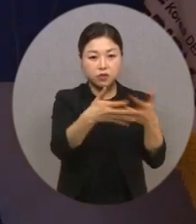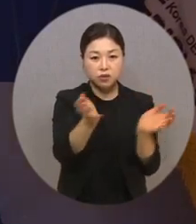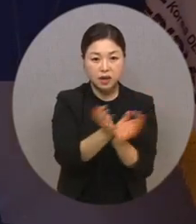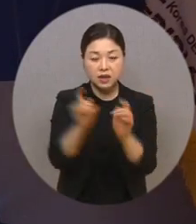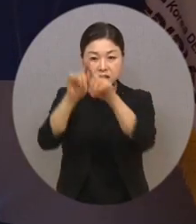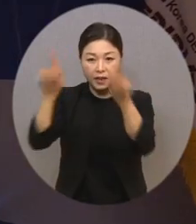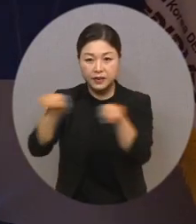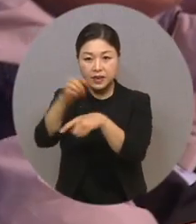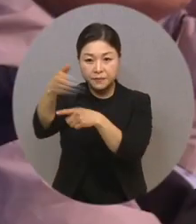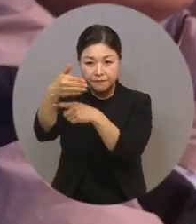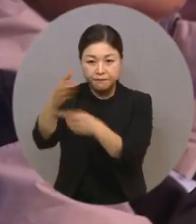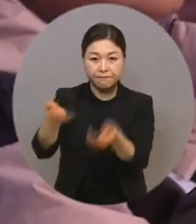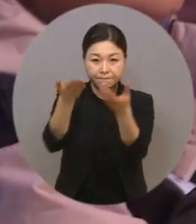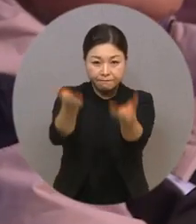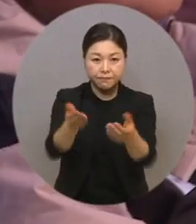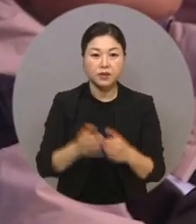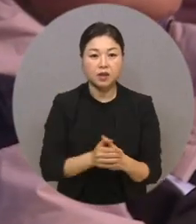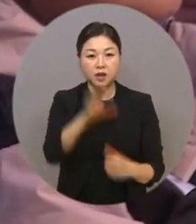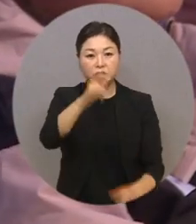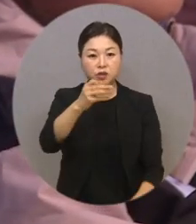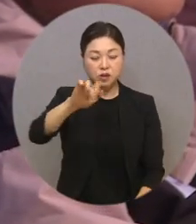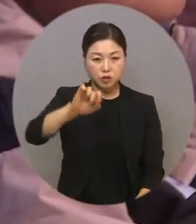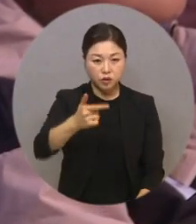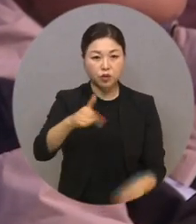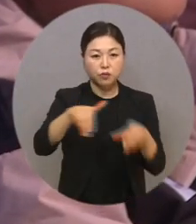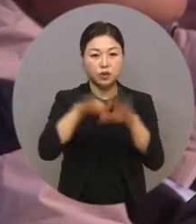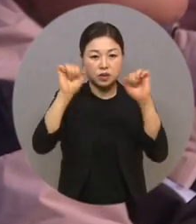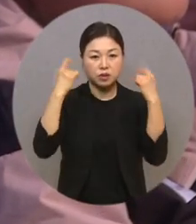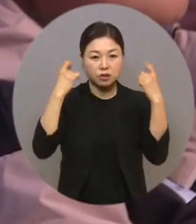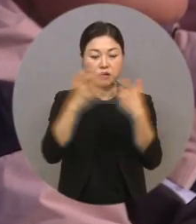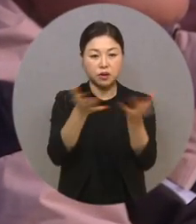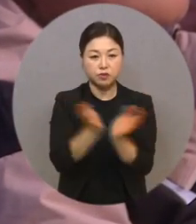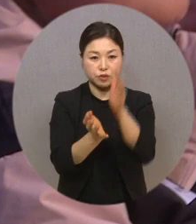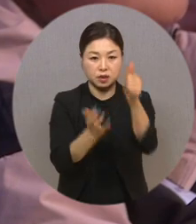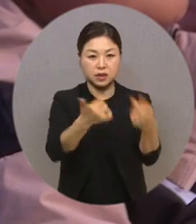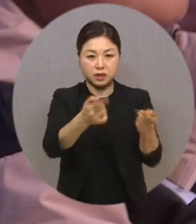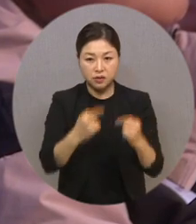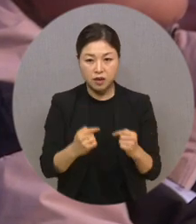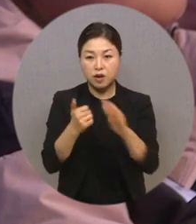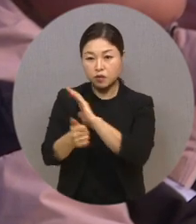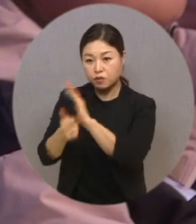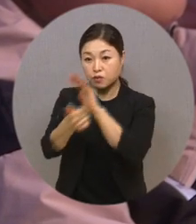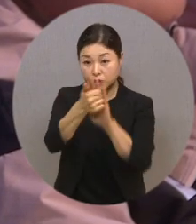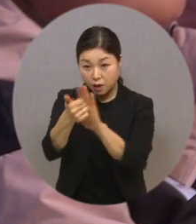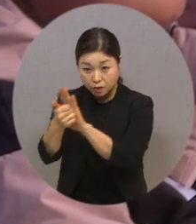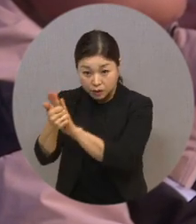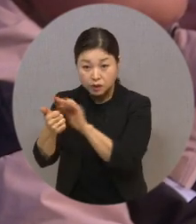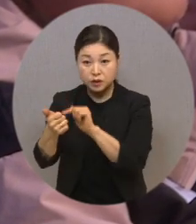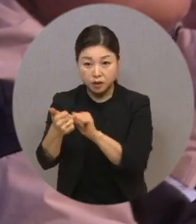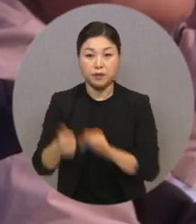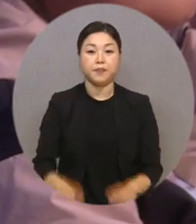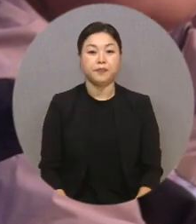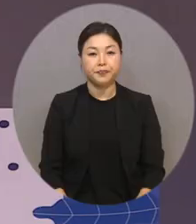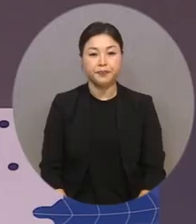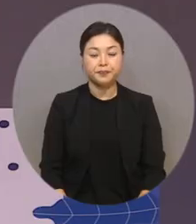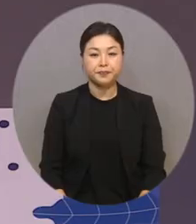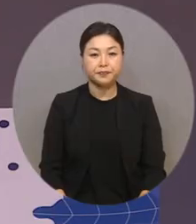진행됐습니다. 또한 유인촌 문화체육관광부 장관이 참석해 선수들을 격려하며 의미를